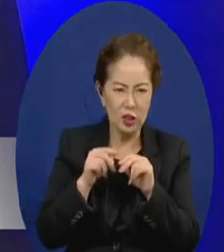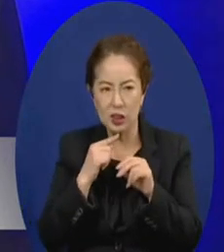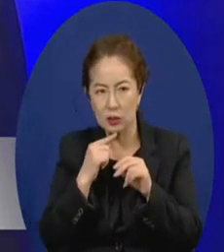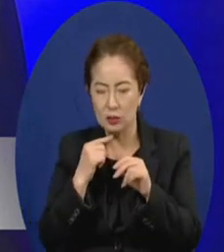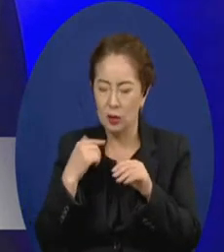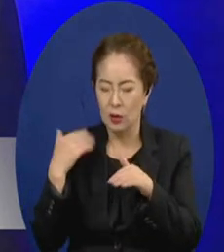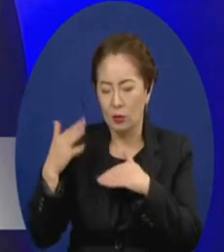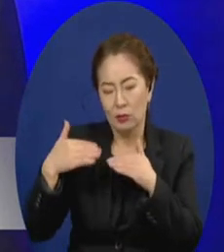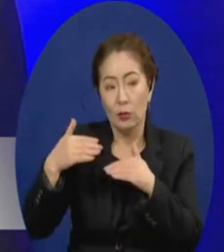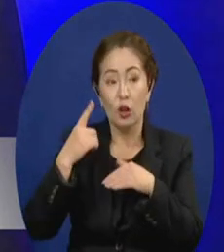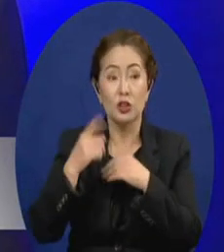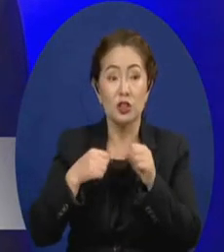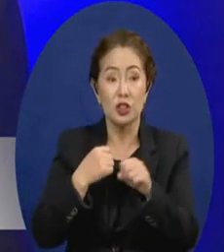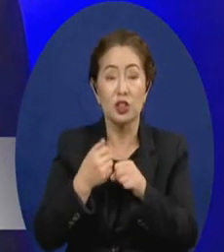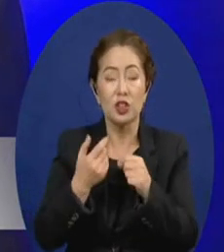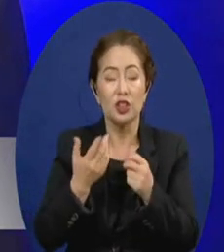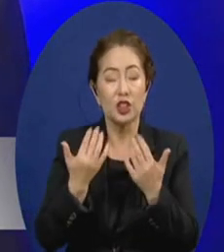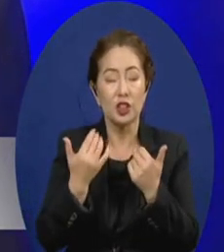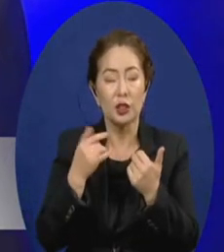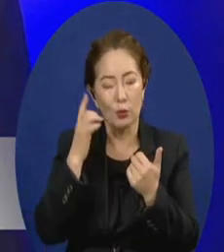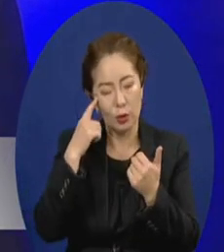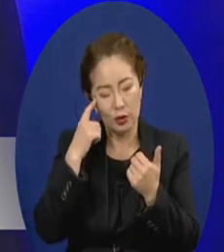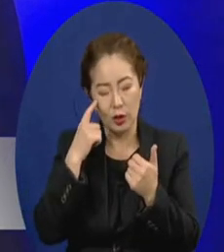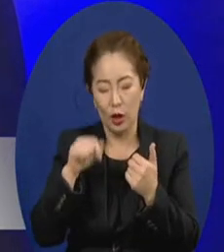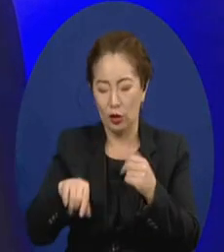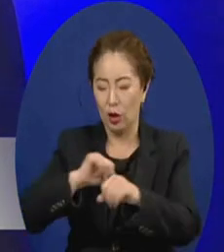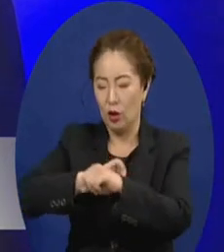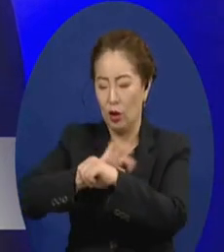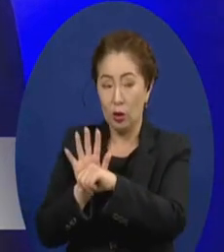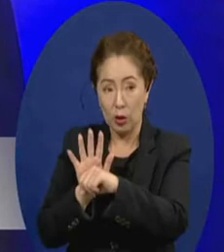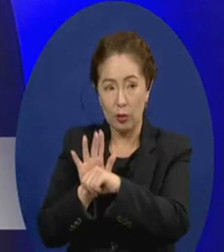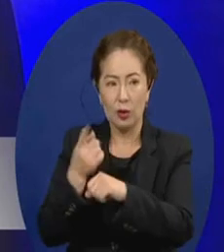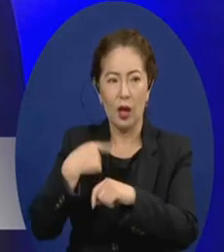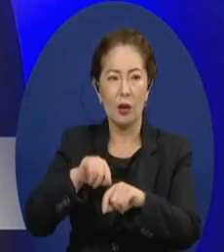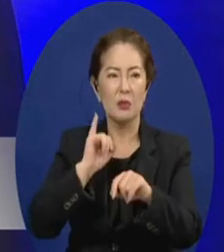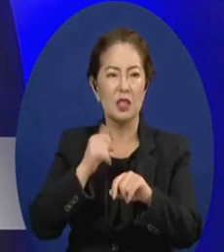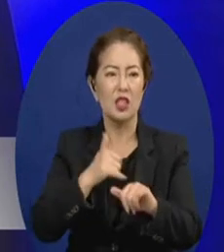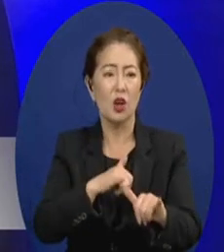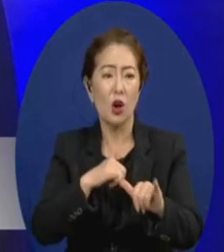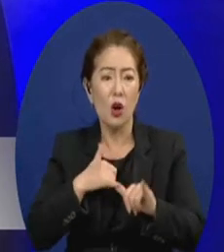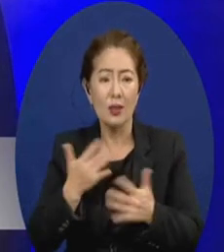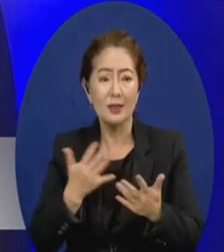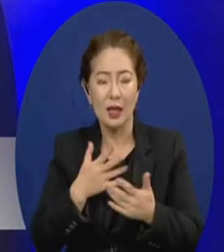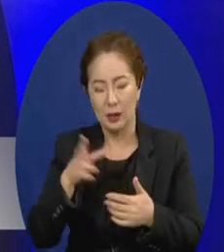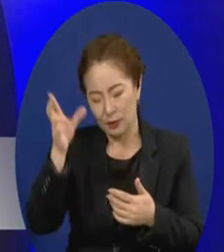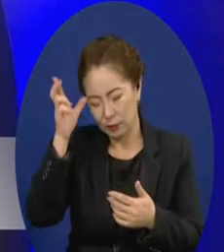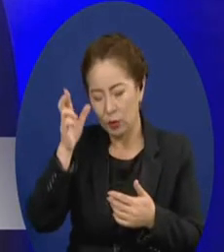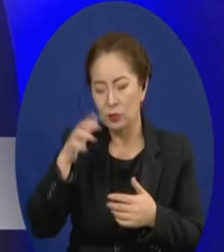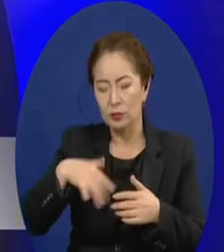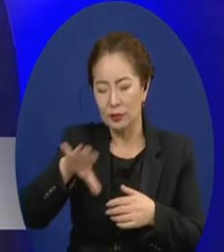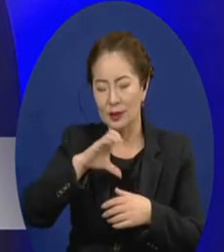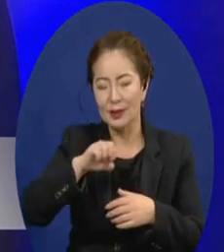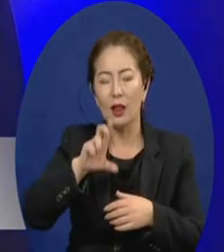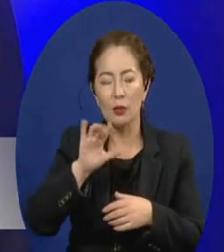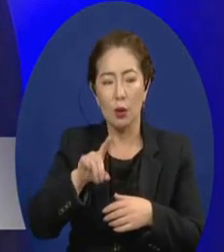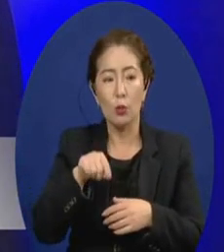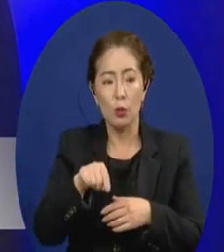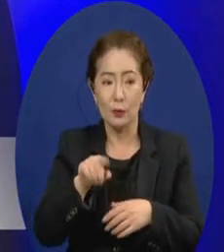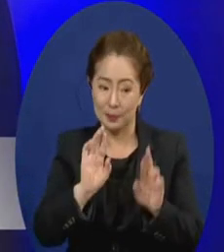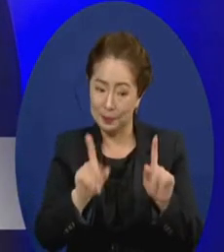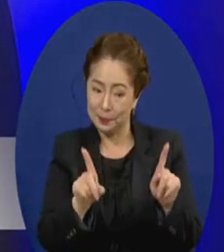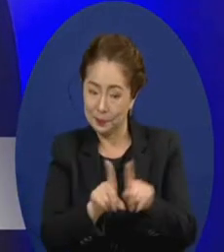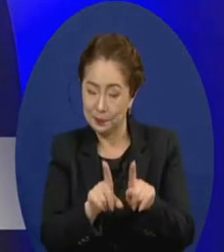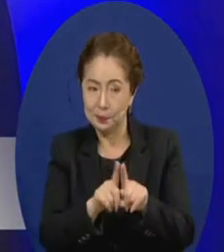одоо ийм он жилүүд байх болов уу гэж бодож байна. Тэгээд мэдээж ковидын үед бол хамгийн том хохирсан салбар бол боловсрол байлаа. Тэгээд мэдээж яг энэтэй адилхан